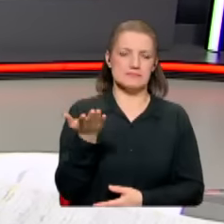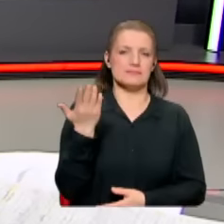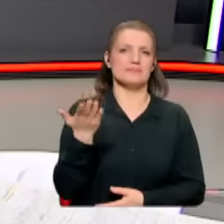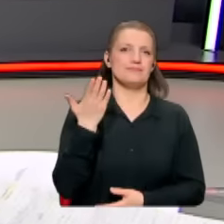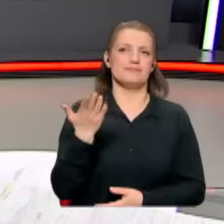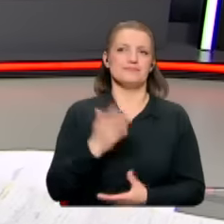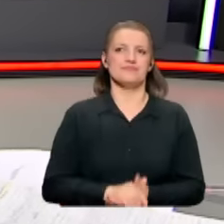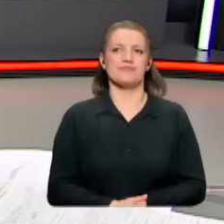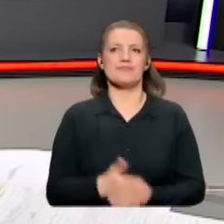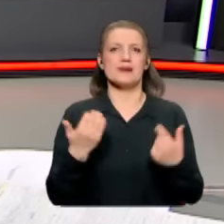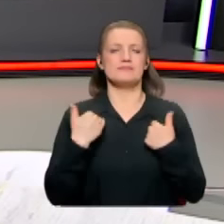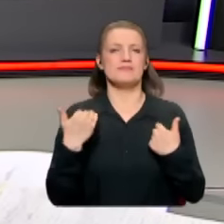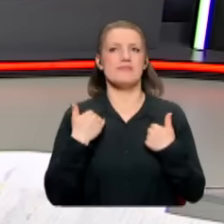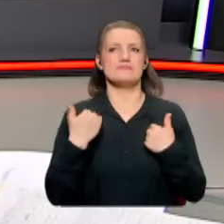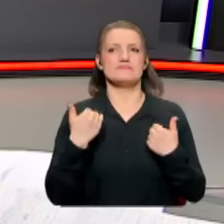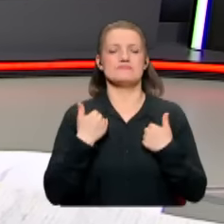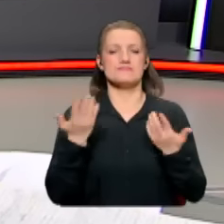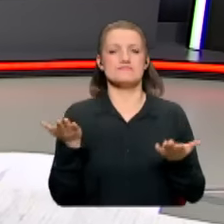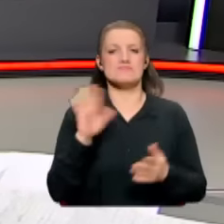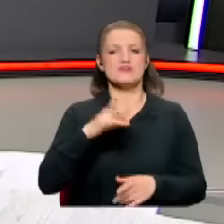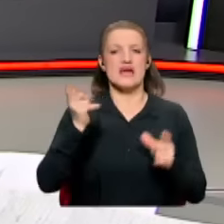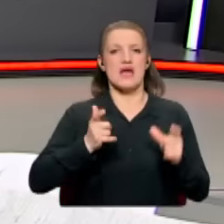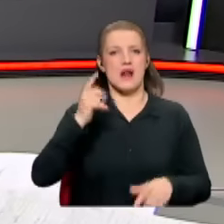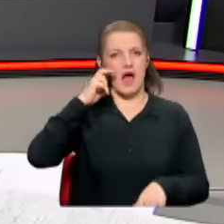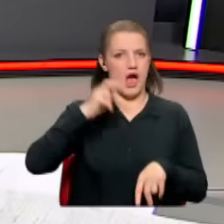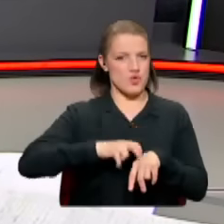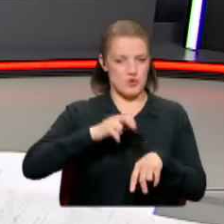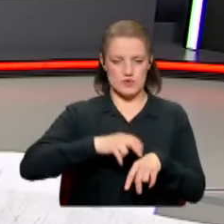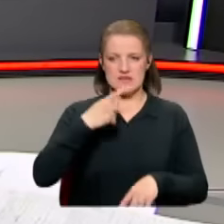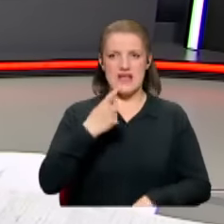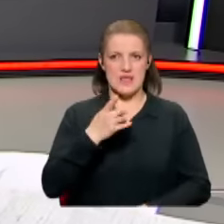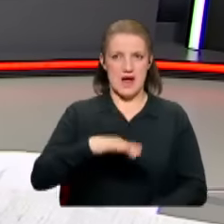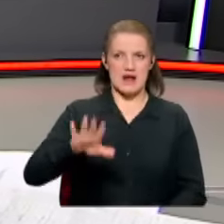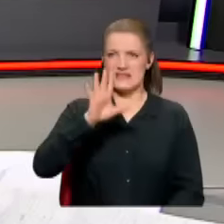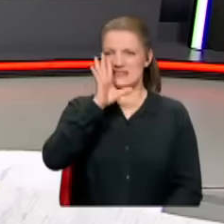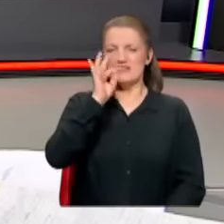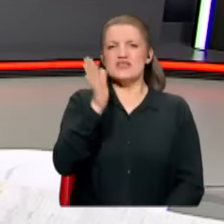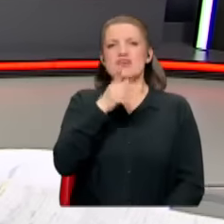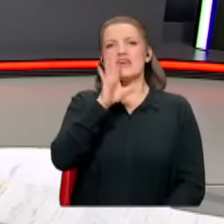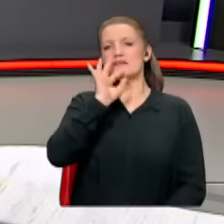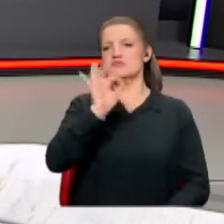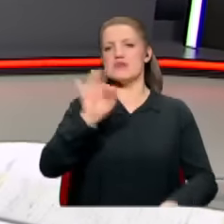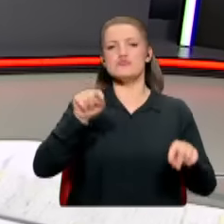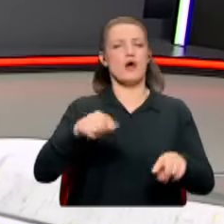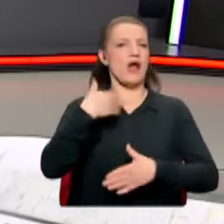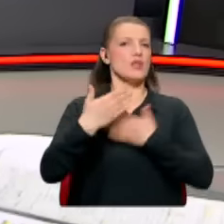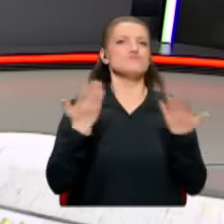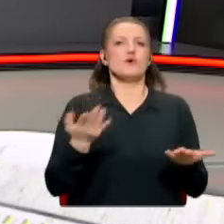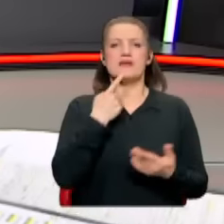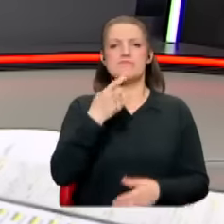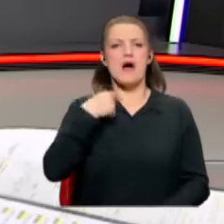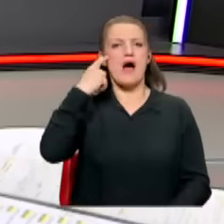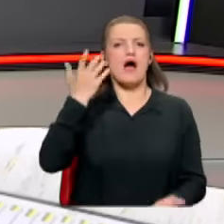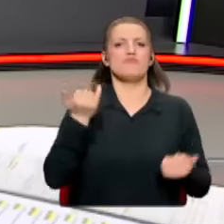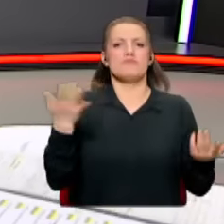yahu biz başka yerden hatırlıyoruz bu paraları falan diyenler, niye kimse bunlardan bahsetmiyor diyenler, benim aklım